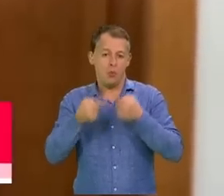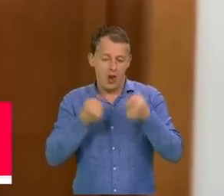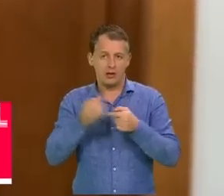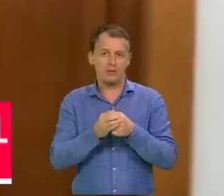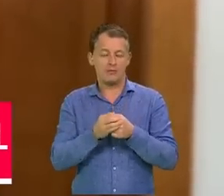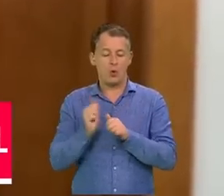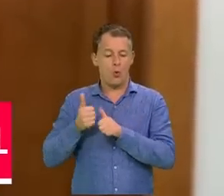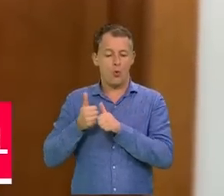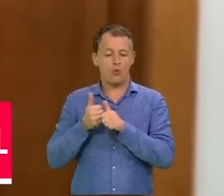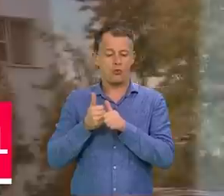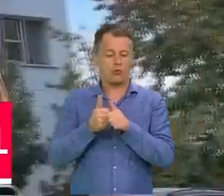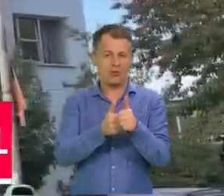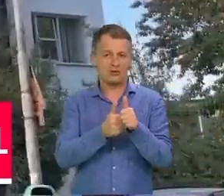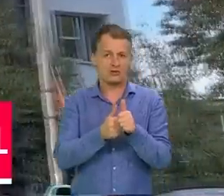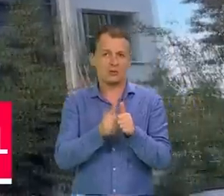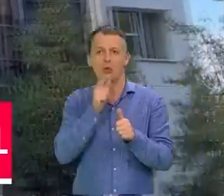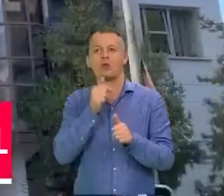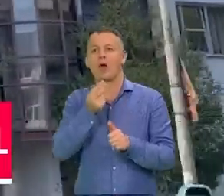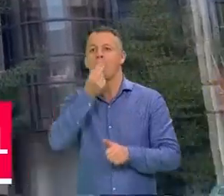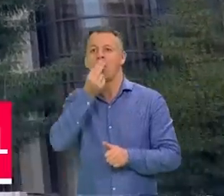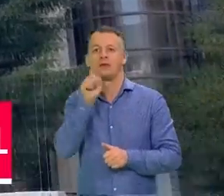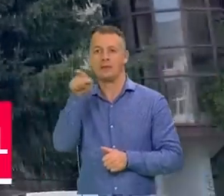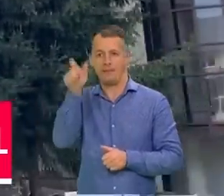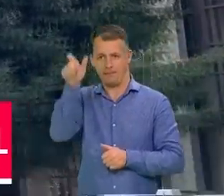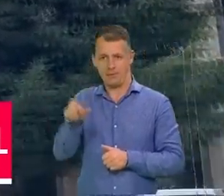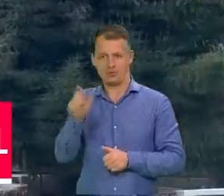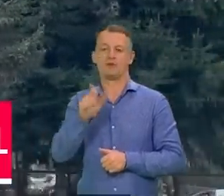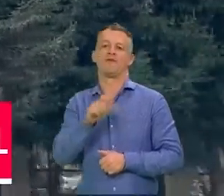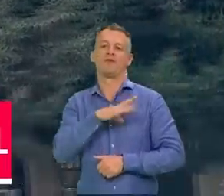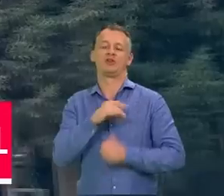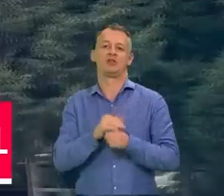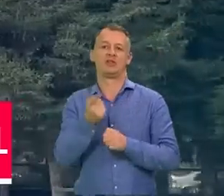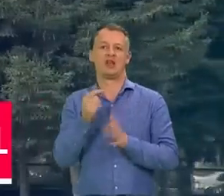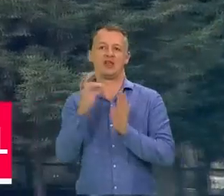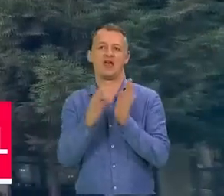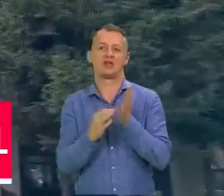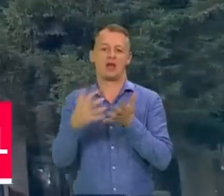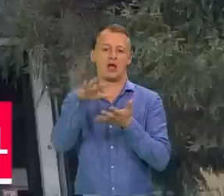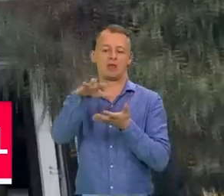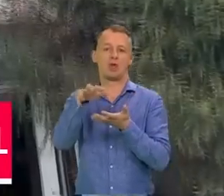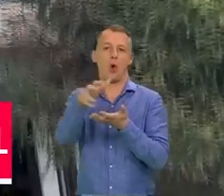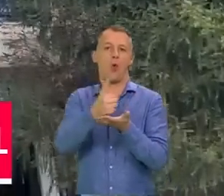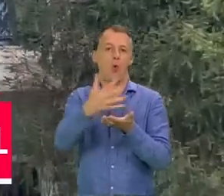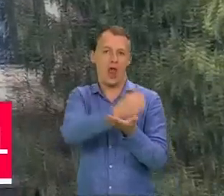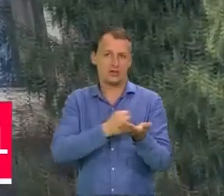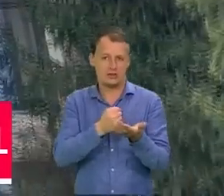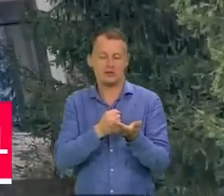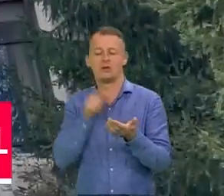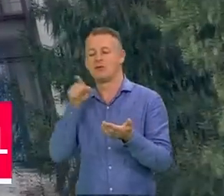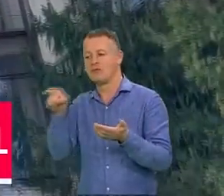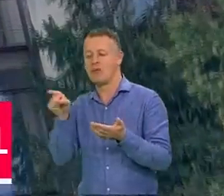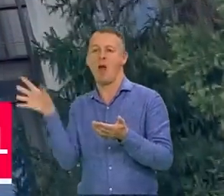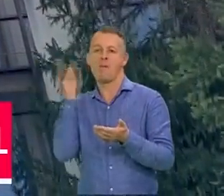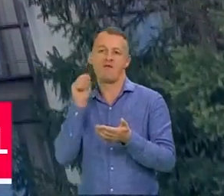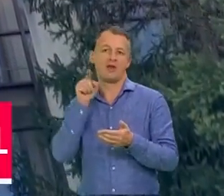celor grupului francez. Din datele culese până acum, Ei au mâncat, au